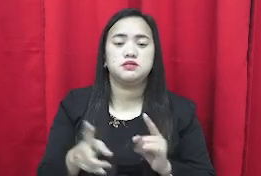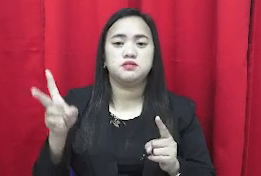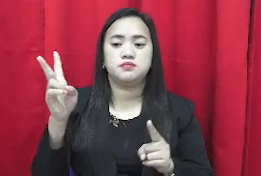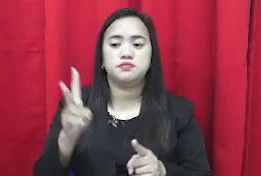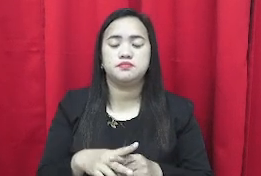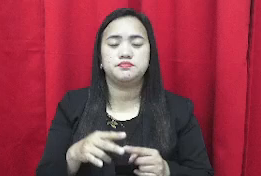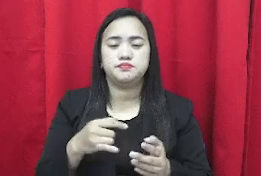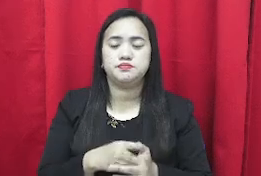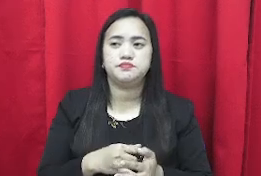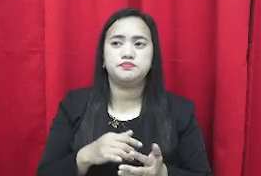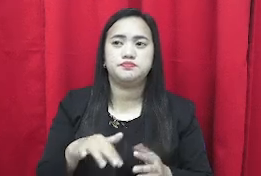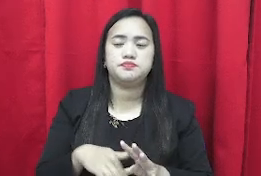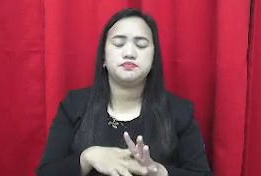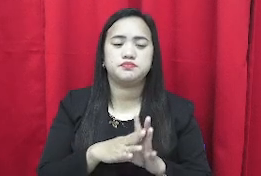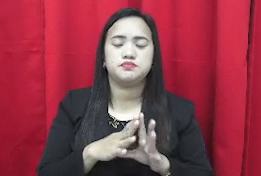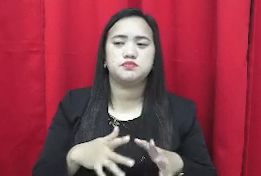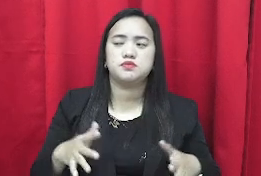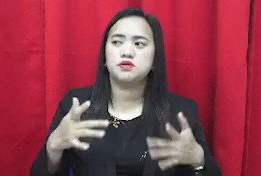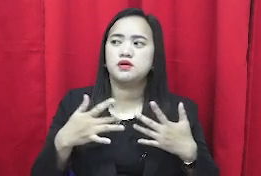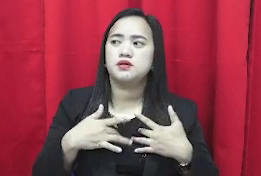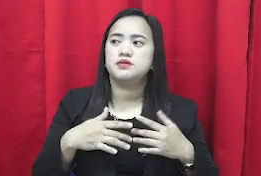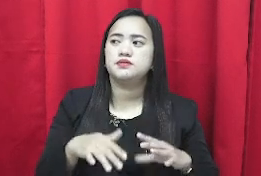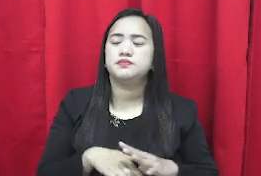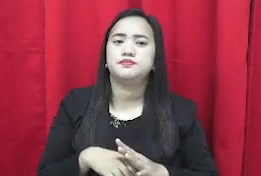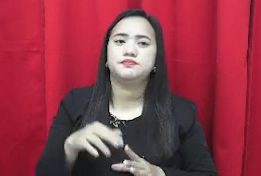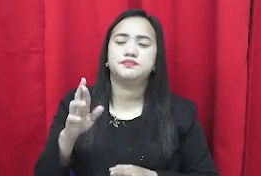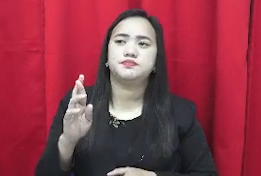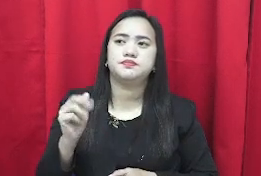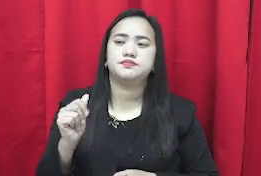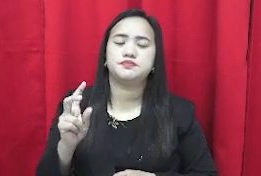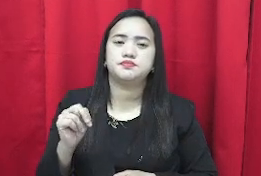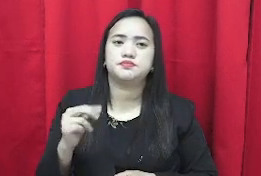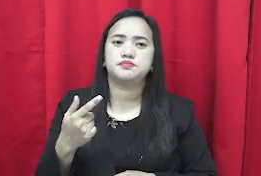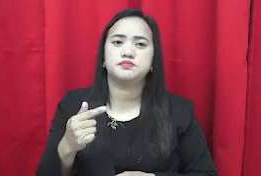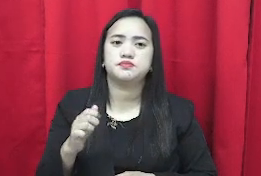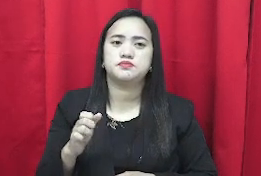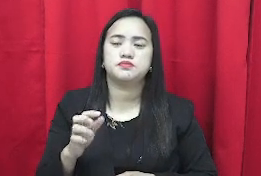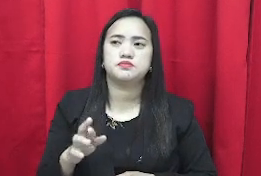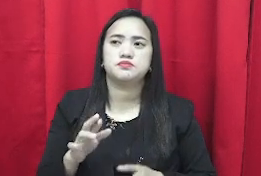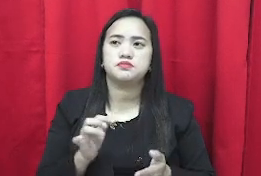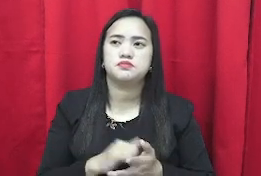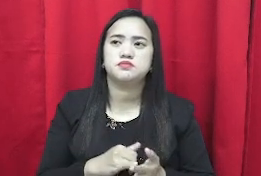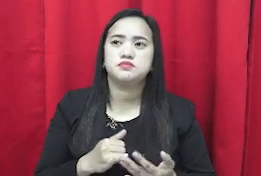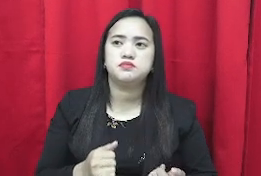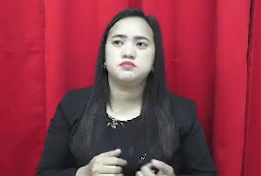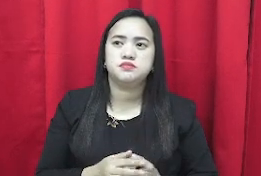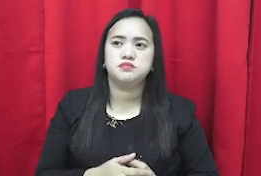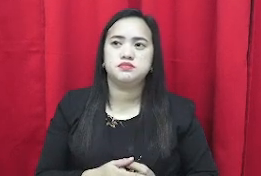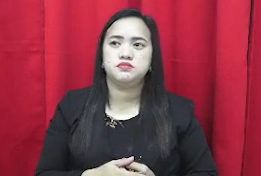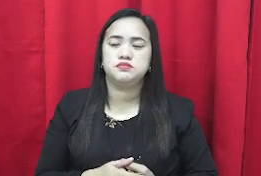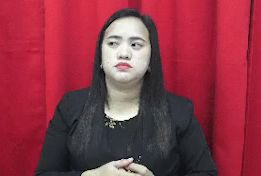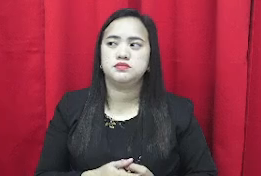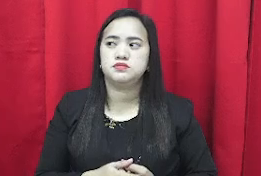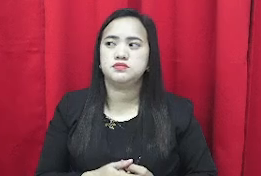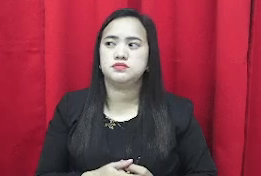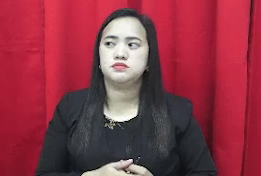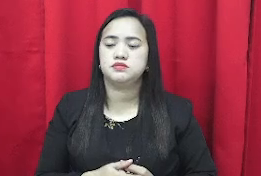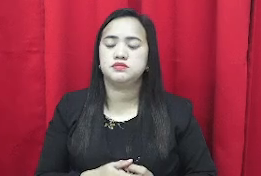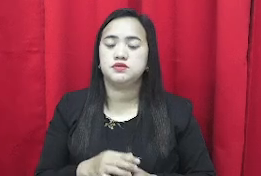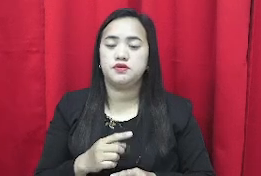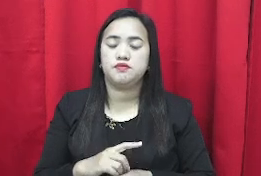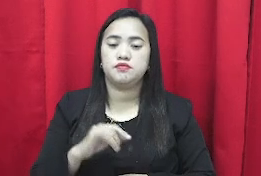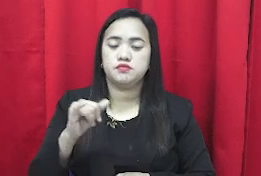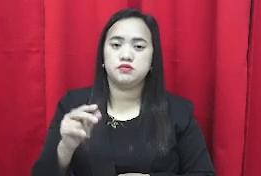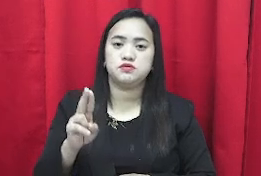pwede mong kumbaga kumbaga sa Ranger E test Ano niyo to test vision o kumbaga o ito Tinuruan kita mula Junior age mo itong